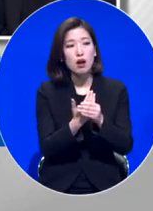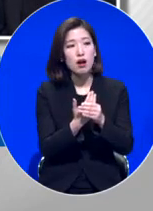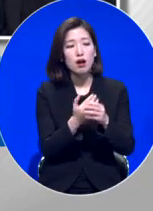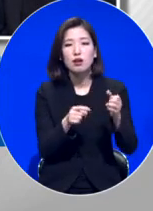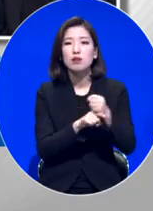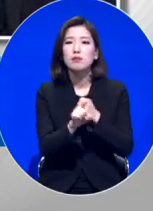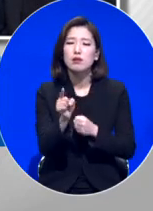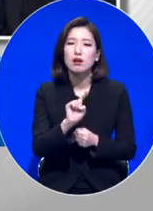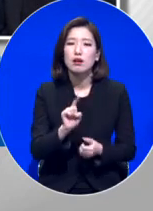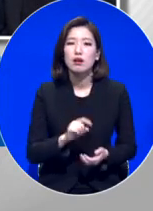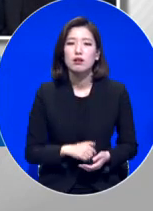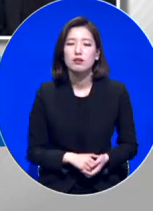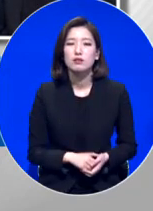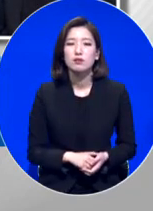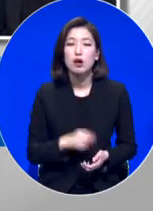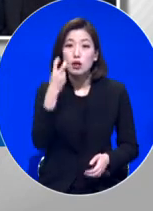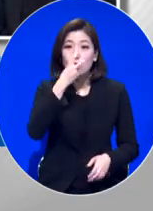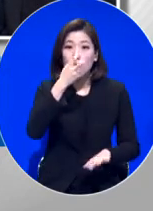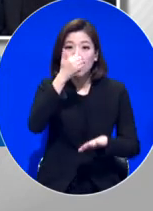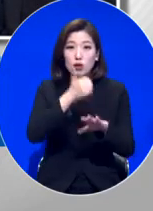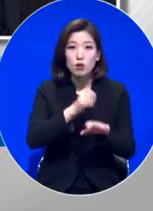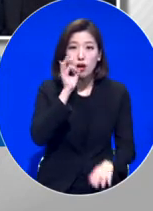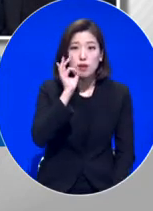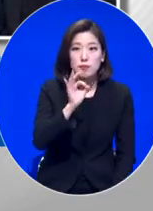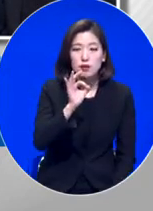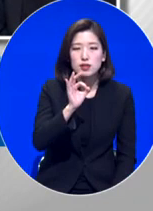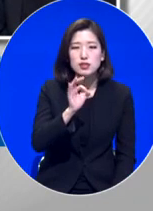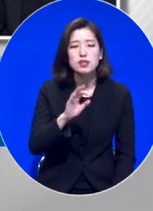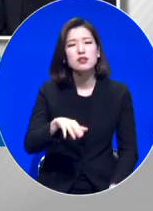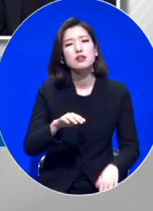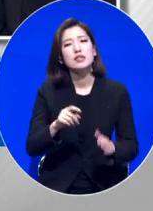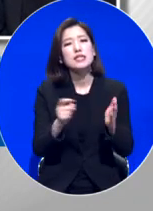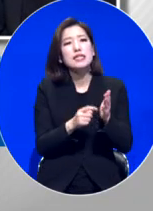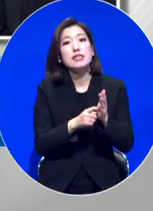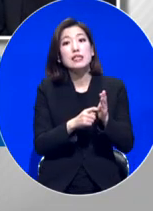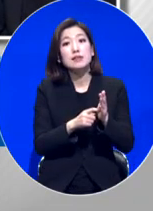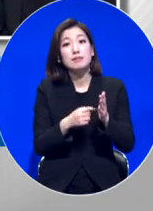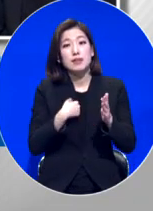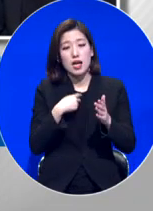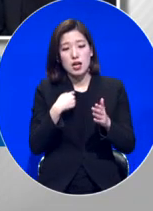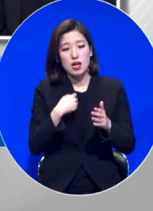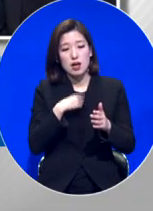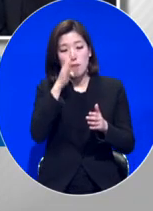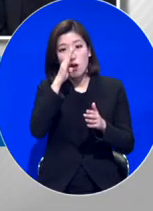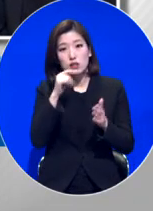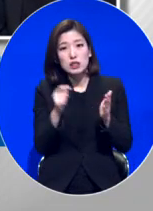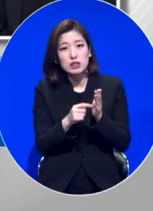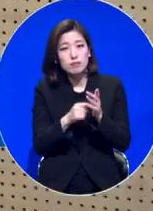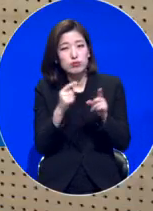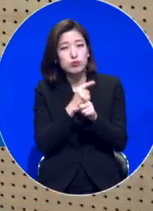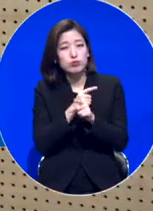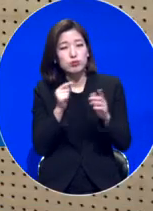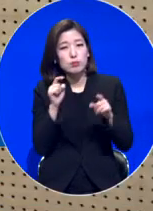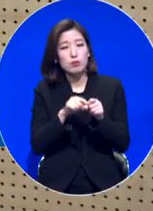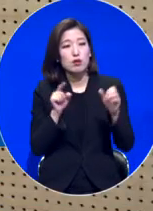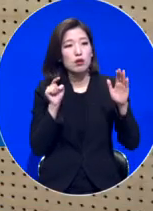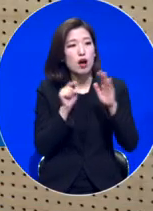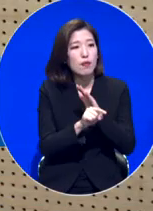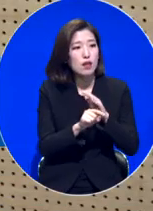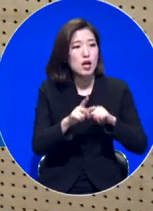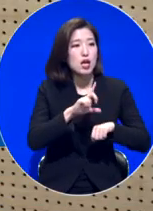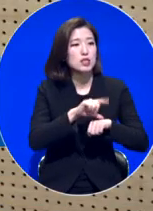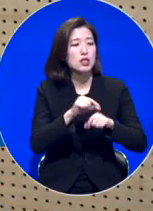이유는 각종 이제 조사에 따르면 긴 대기 시간, 불충분한 정보 제공, 그리고 또 이제 응급실